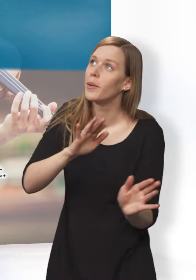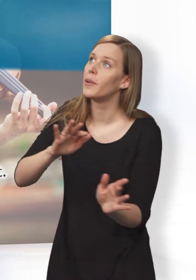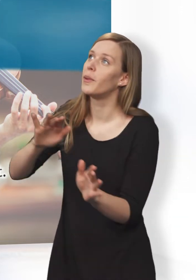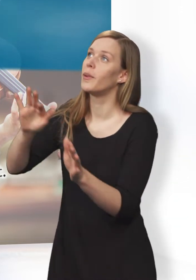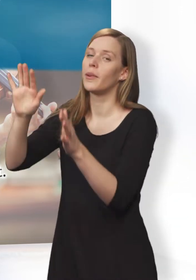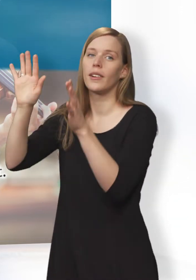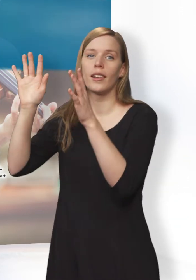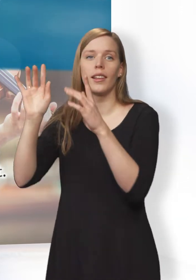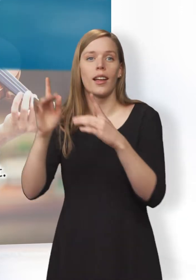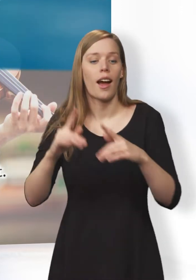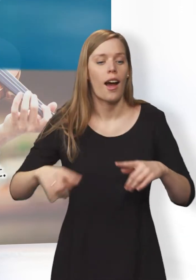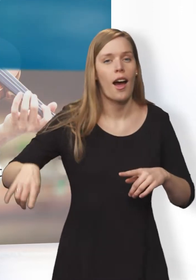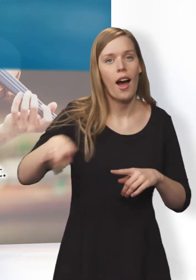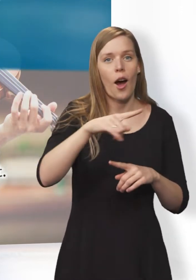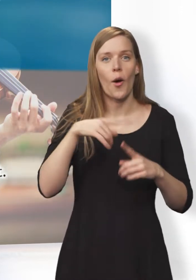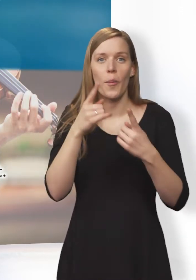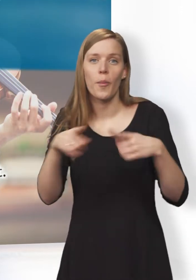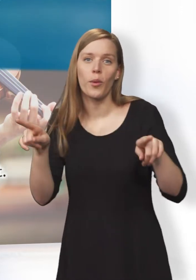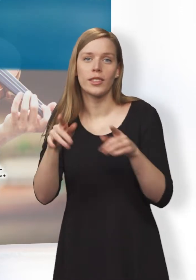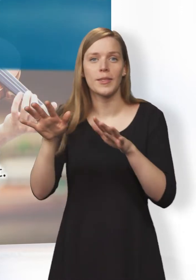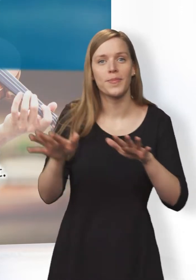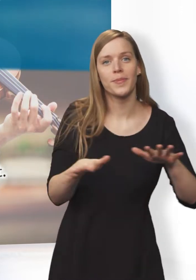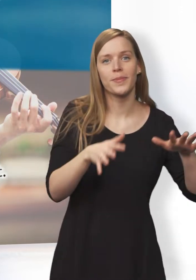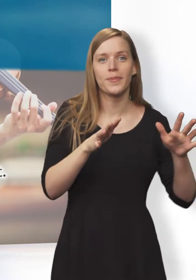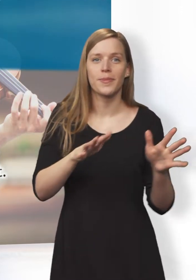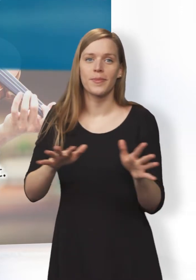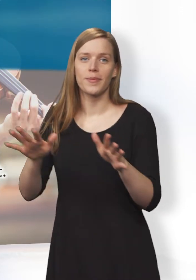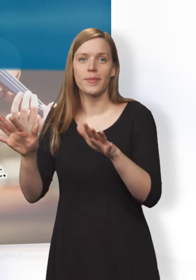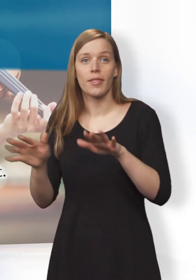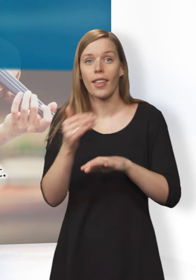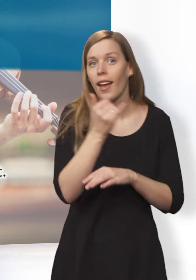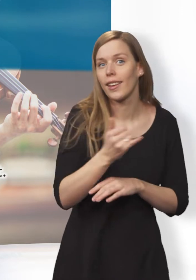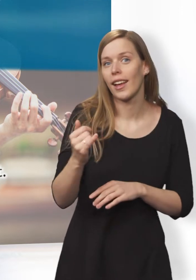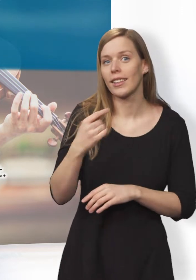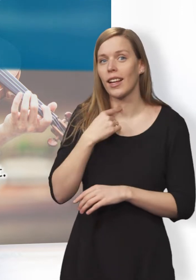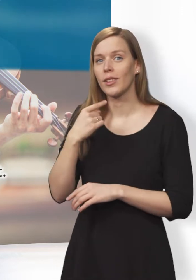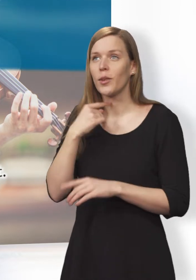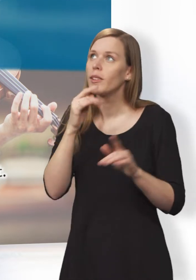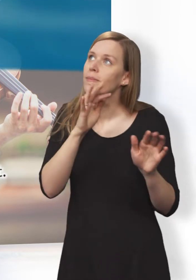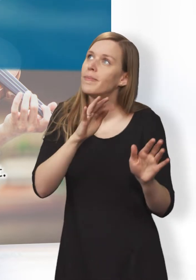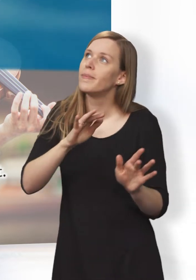denn so schön zudem stand